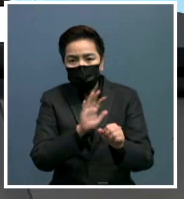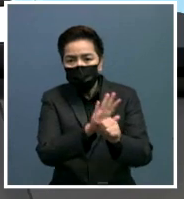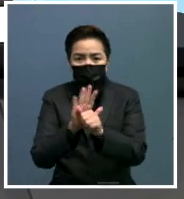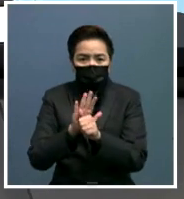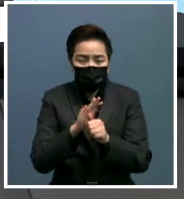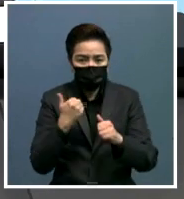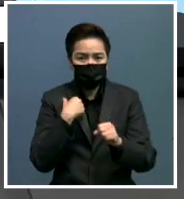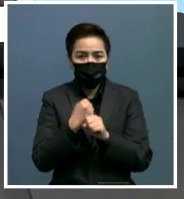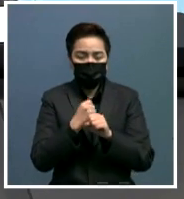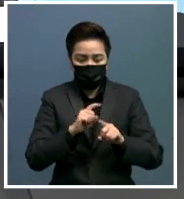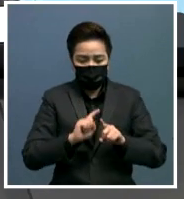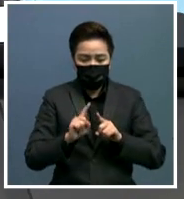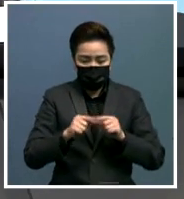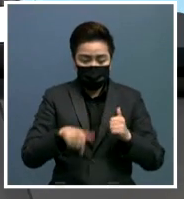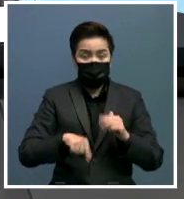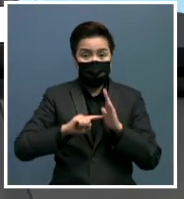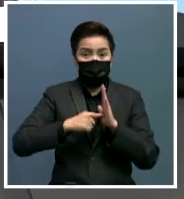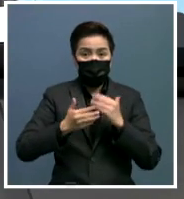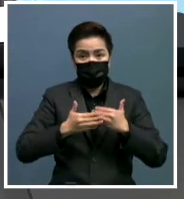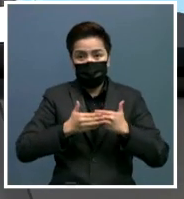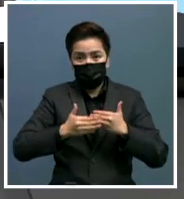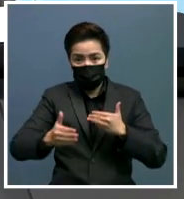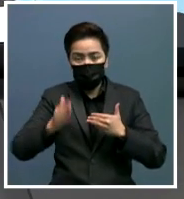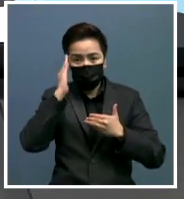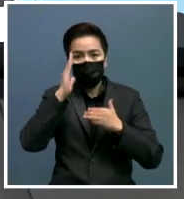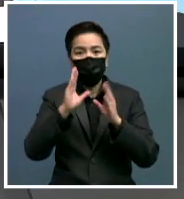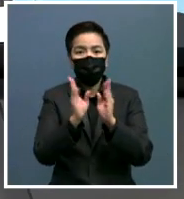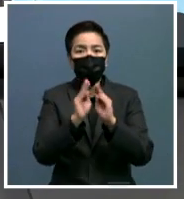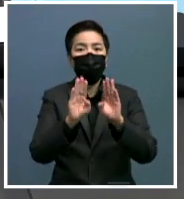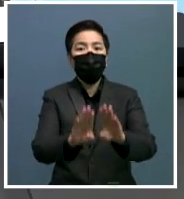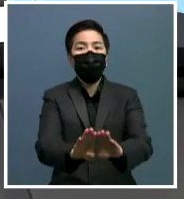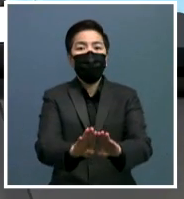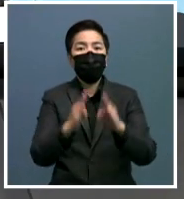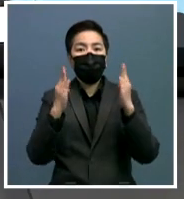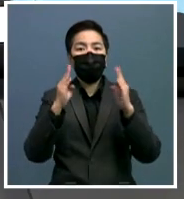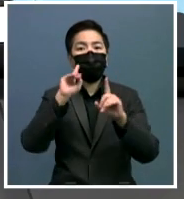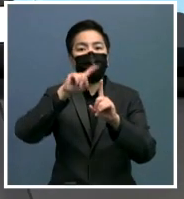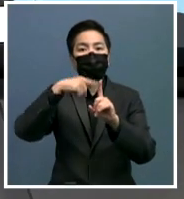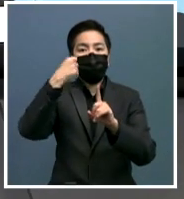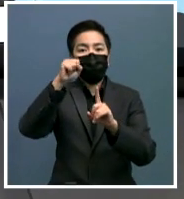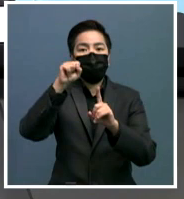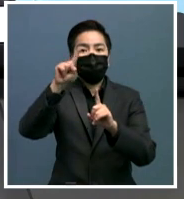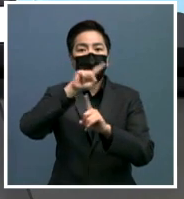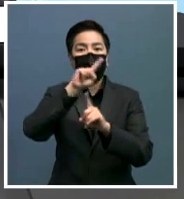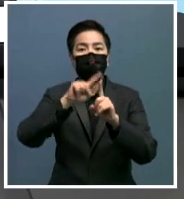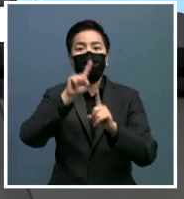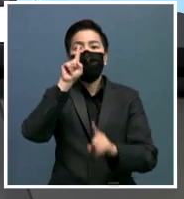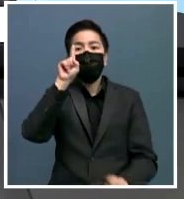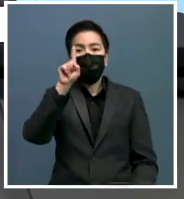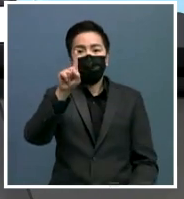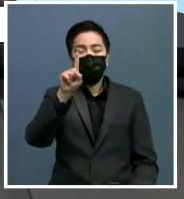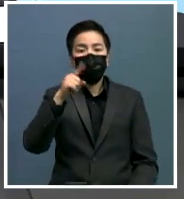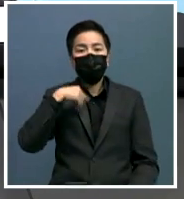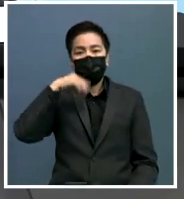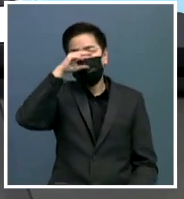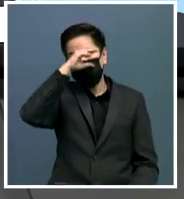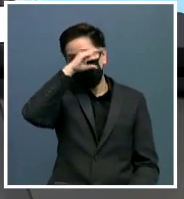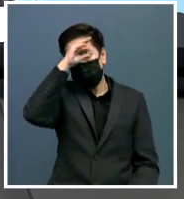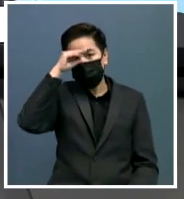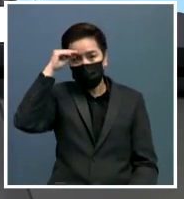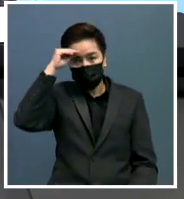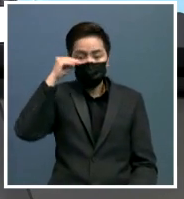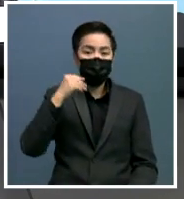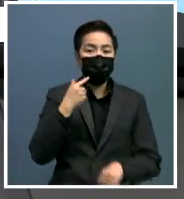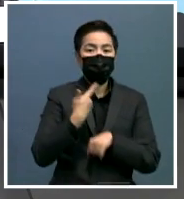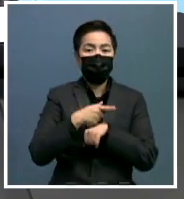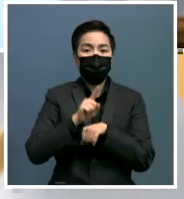เรื่องของการทำงานที่จะเกิดขึ้นหลังจากนี้ที่จะมีการเปิดสมัยประชุม 1พฤศจิกายนเป็นต้นไปคุณชวนหลีกภัยครับประธาน